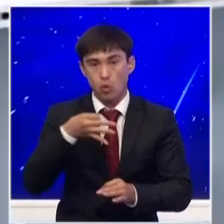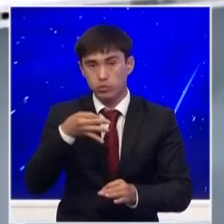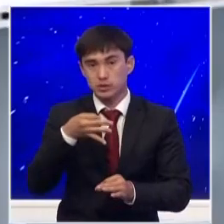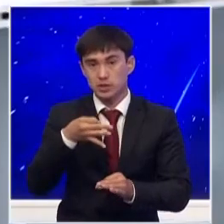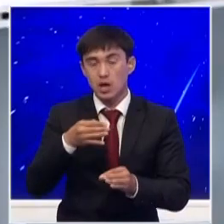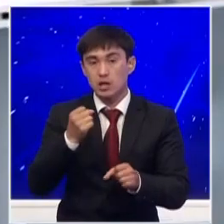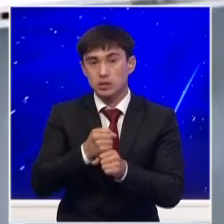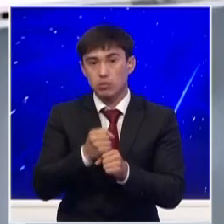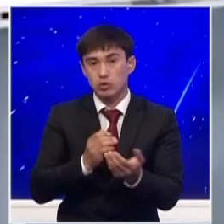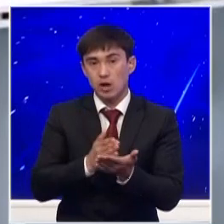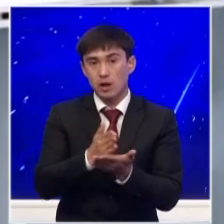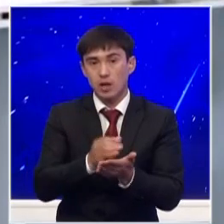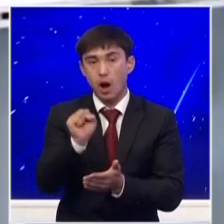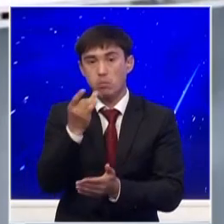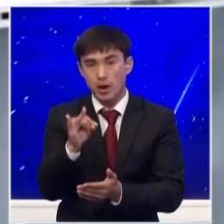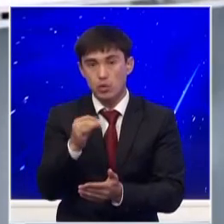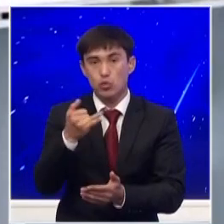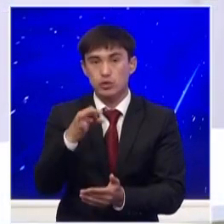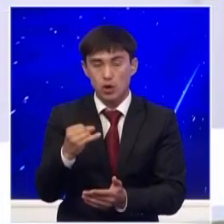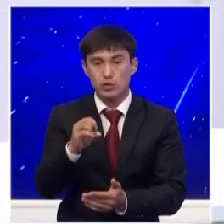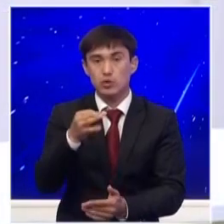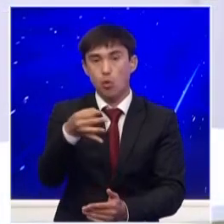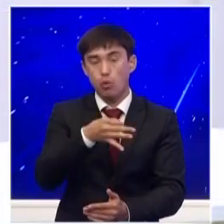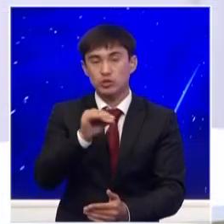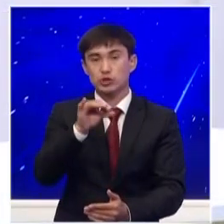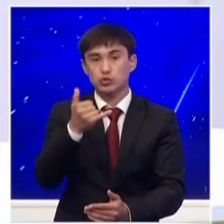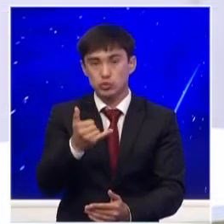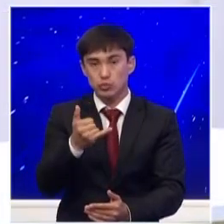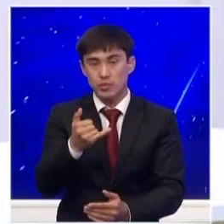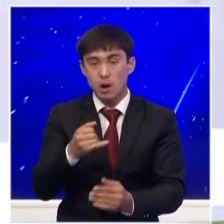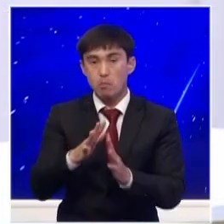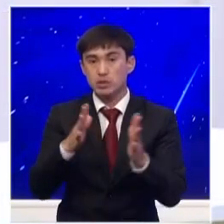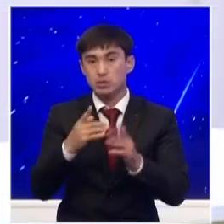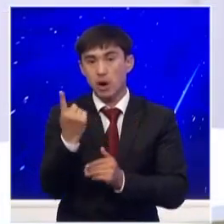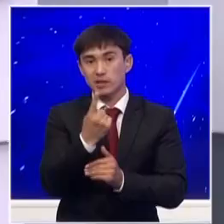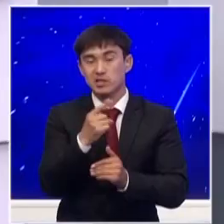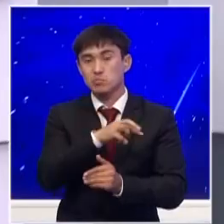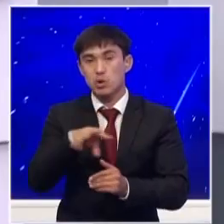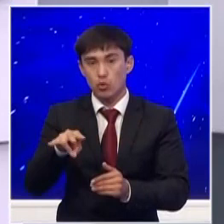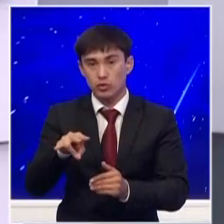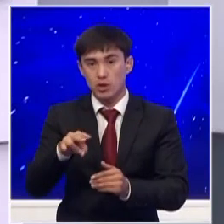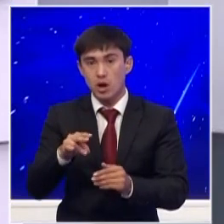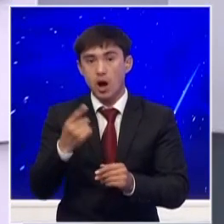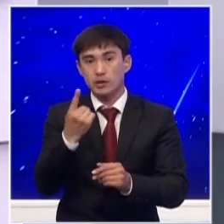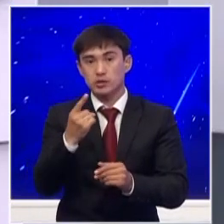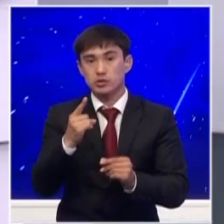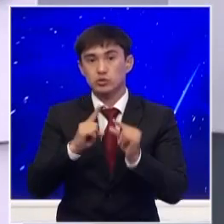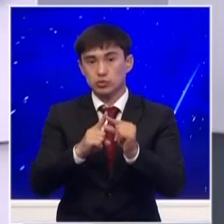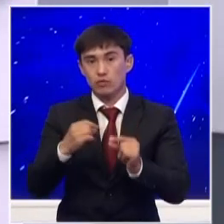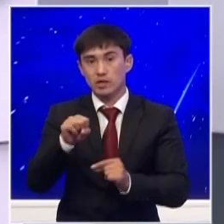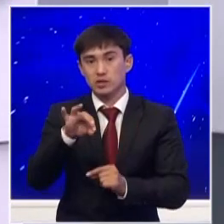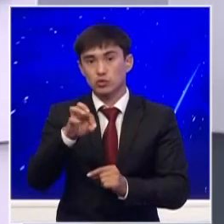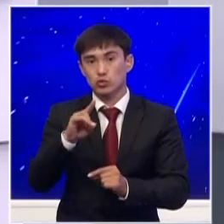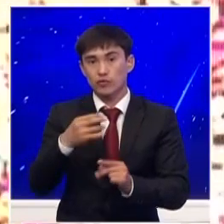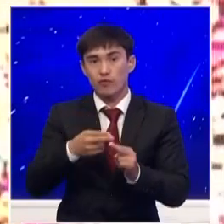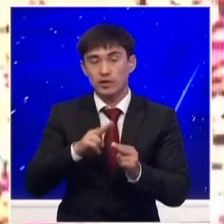областей. Разработаны карты Абайской, Улытауской и области ЖТСУ в масштабе 1 к миллиону. По словам Асета Турысова,